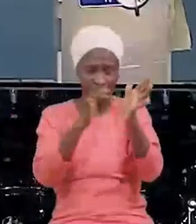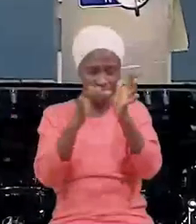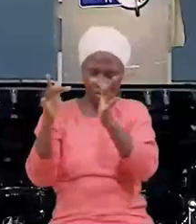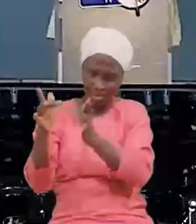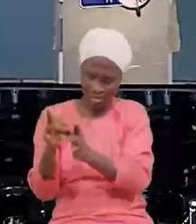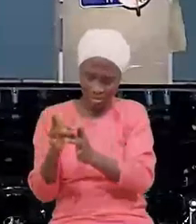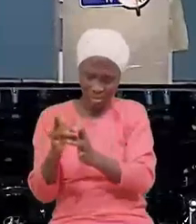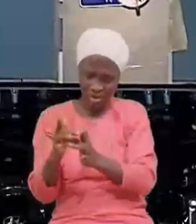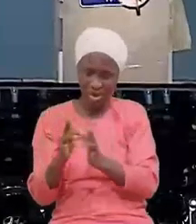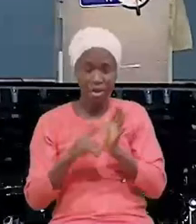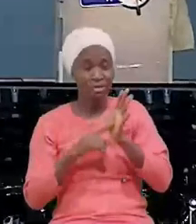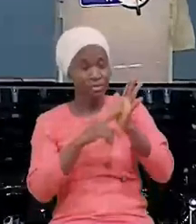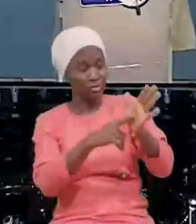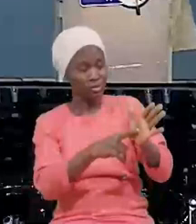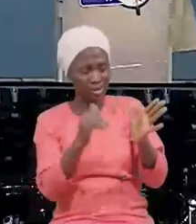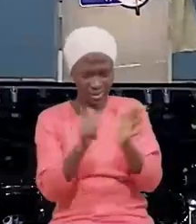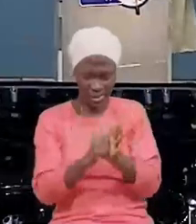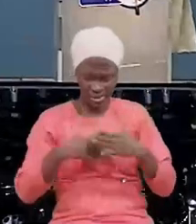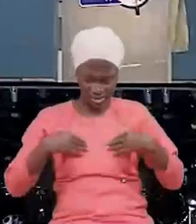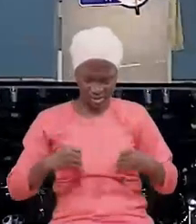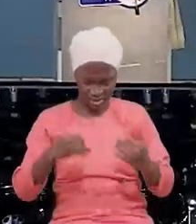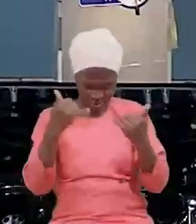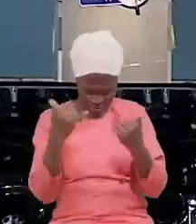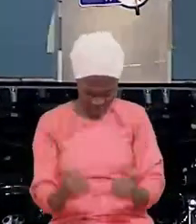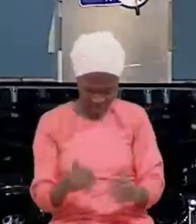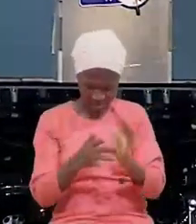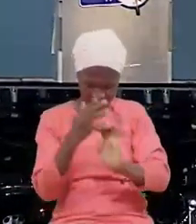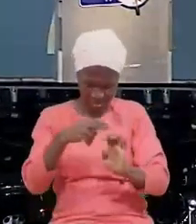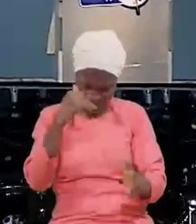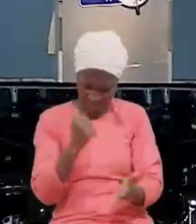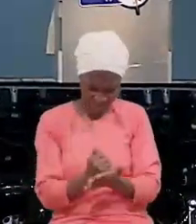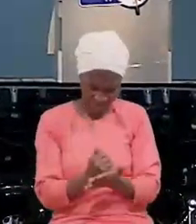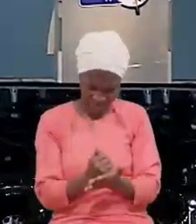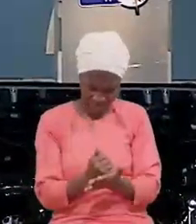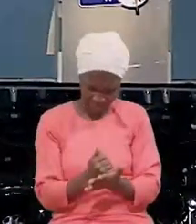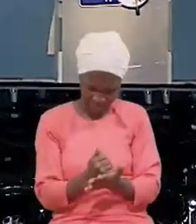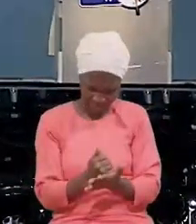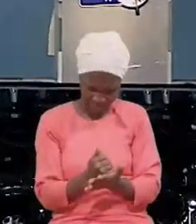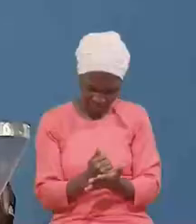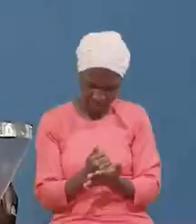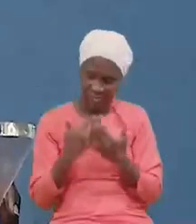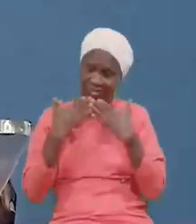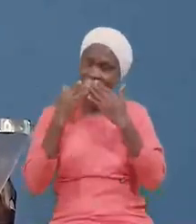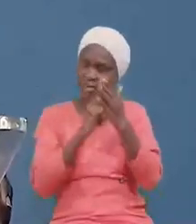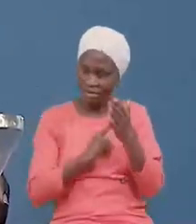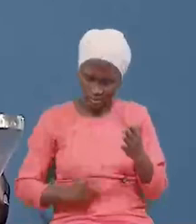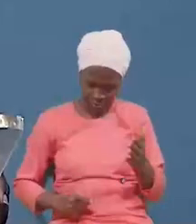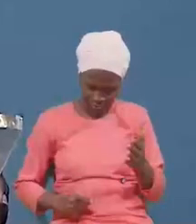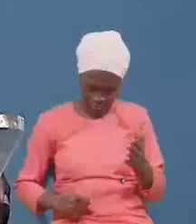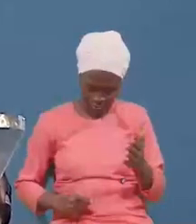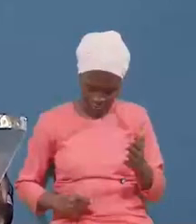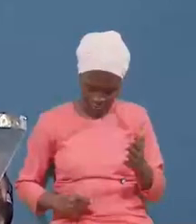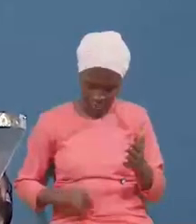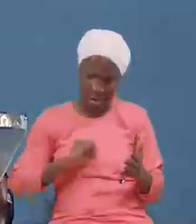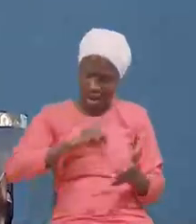Et au nom de Jésus, manifeste ta guérison maintenant. Merci Seigneur. Je crois